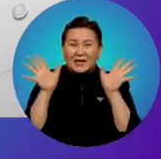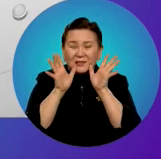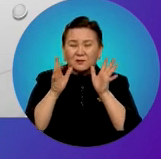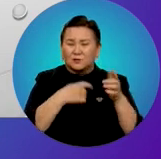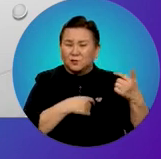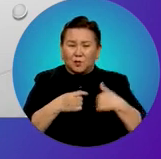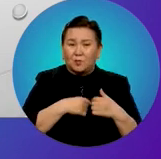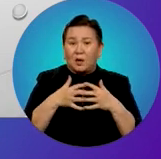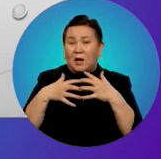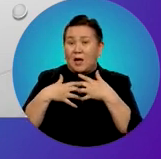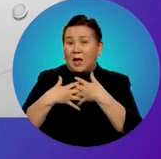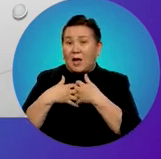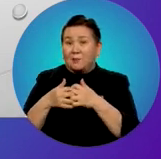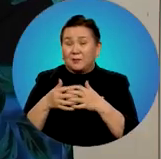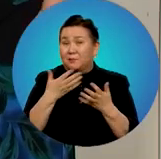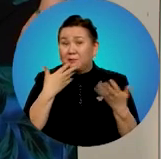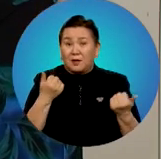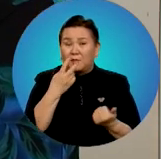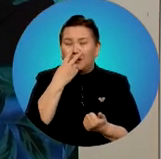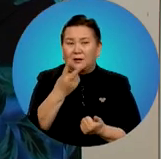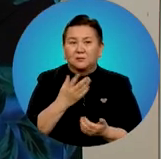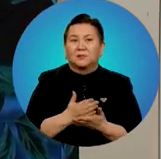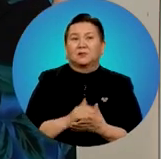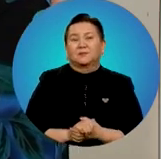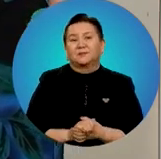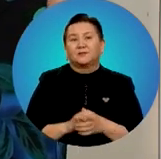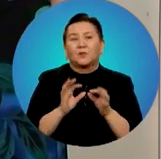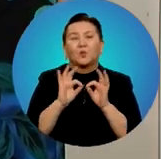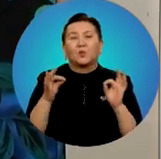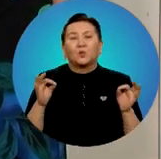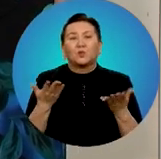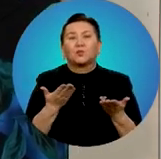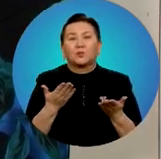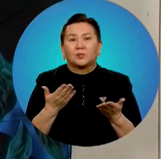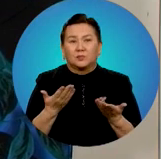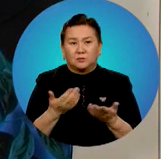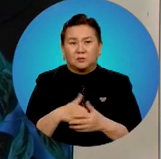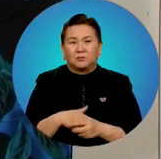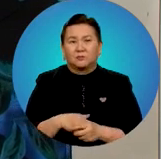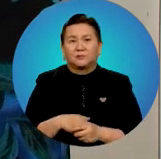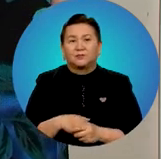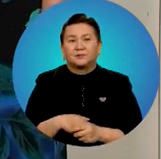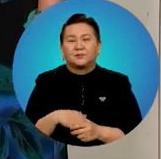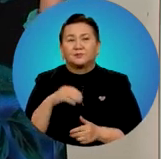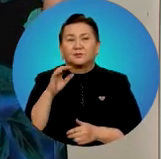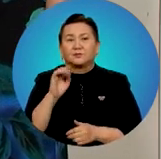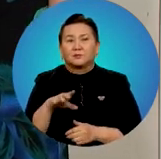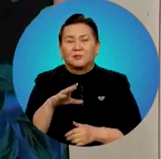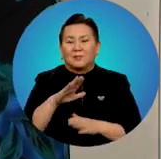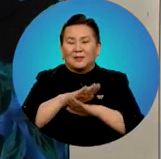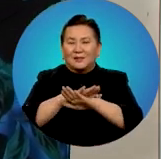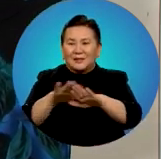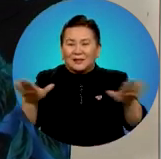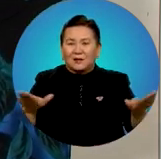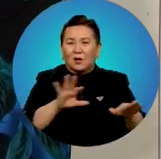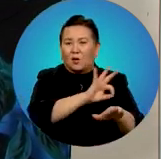амтан байхгүй байгааг энэ үгээрээс та бүхэн харж байна. За тэгэхээр энд яг ямар дүрслэл байна вэ гэдгийг хооллох гэдэг бол хүний үйлдэл. Тэгэхээр талч тэр